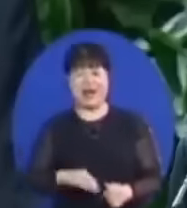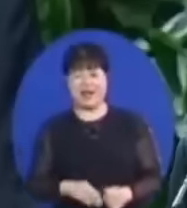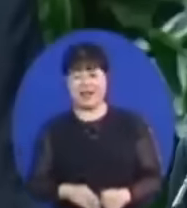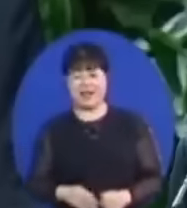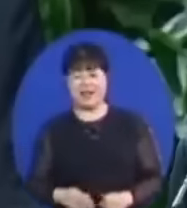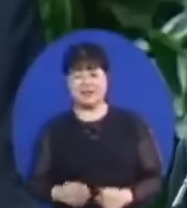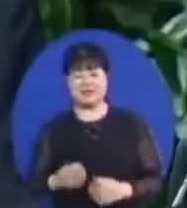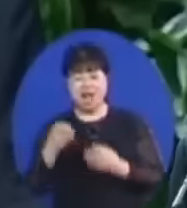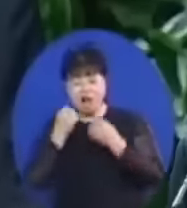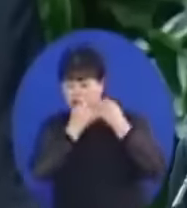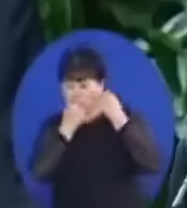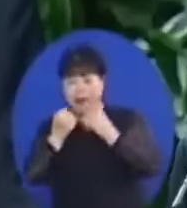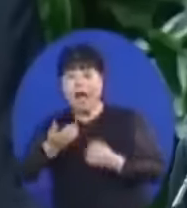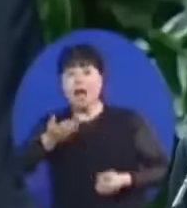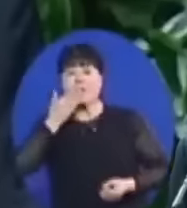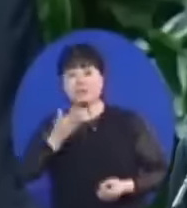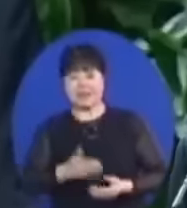따먹자.